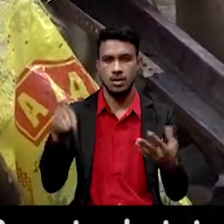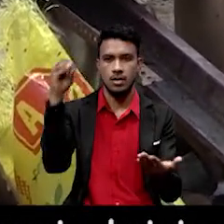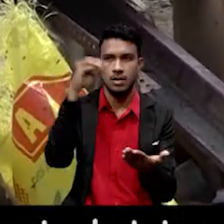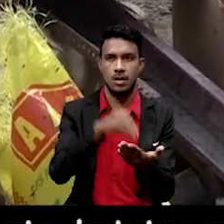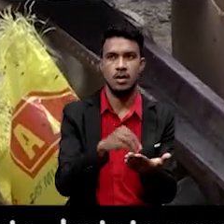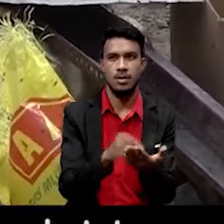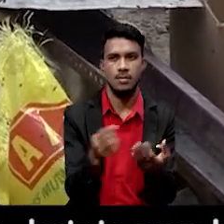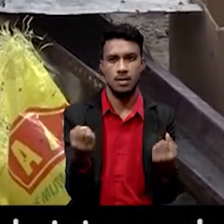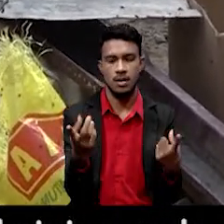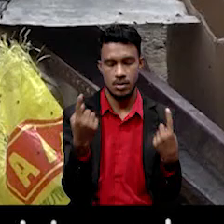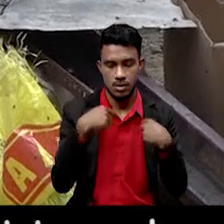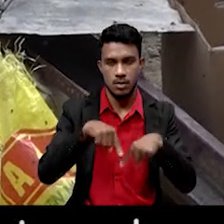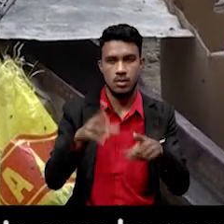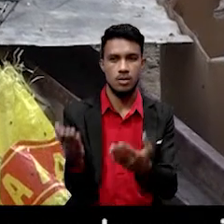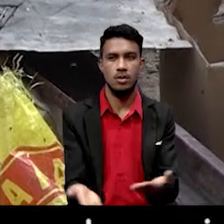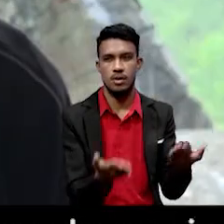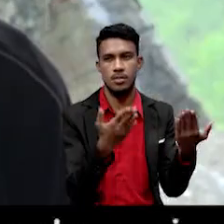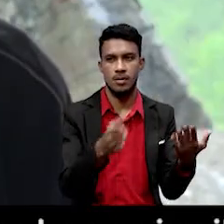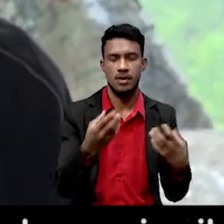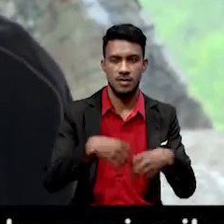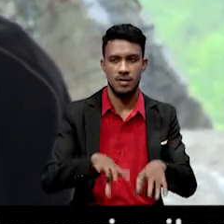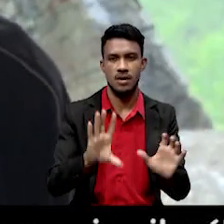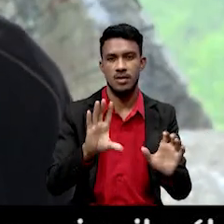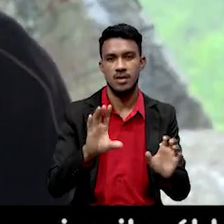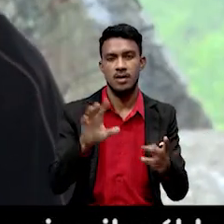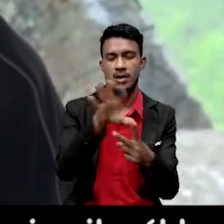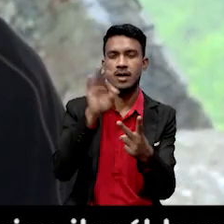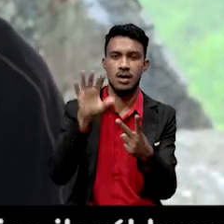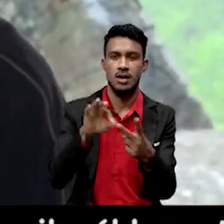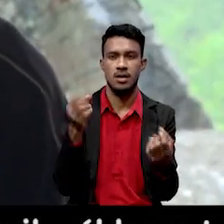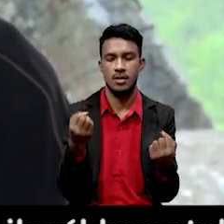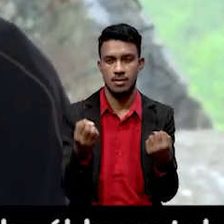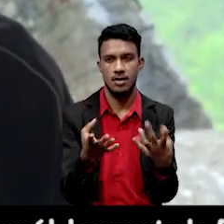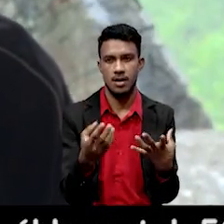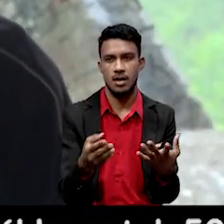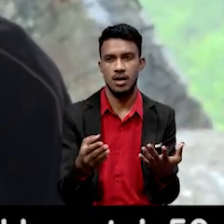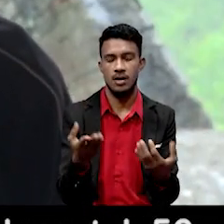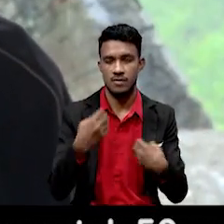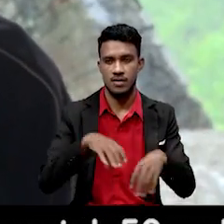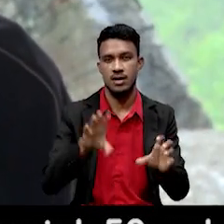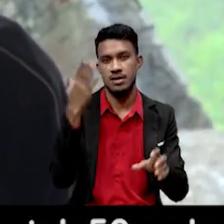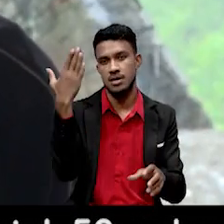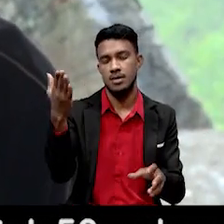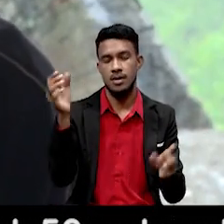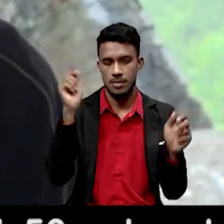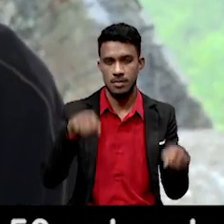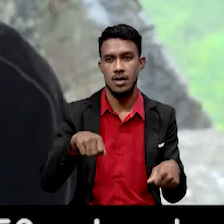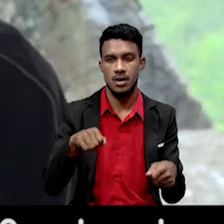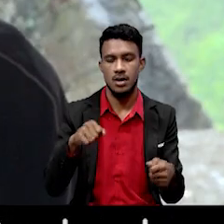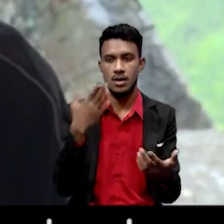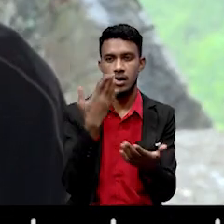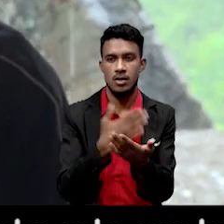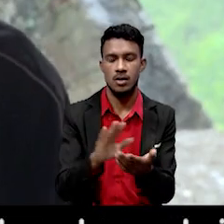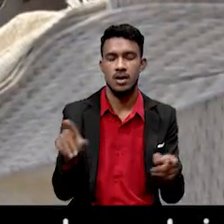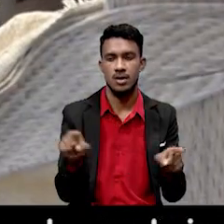barak mak lur bat itu sa sir hili hene ba mak barak liu te tu kira si hene ba huri hola muris lur lur ne hola